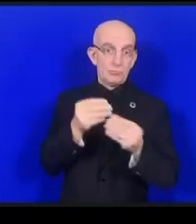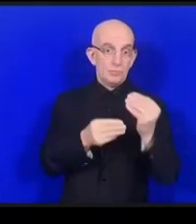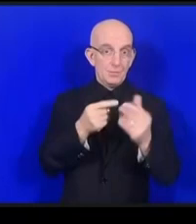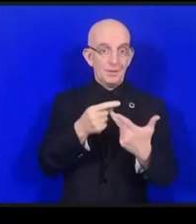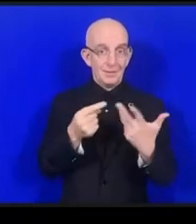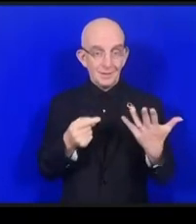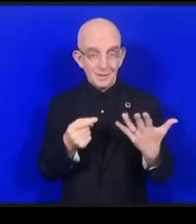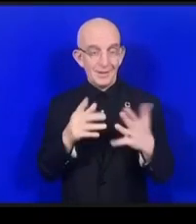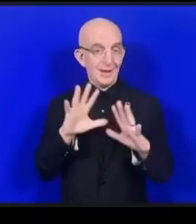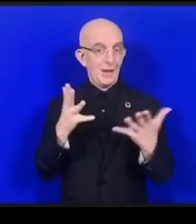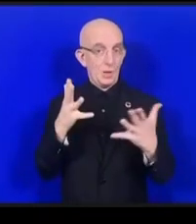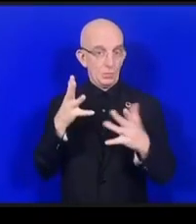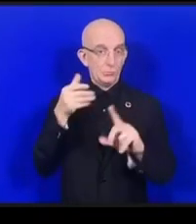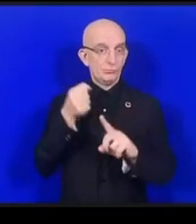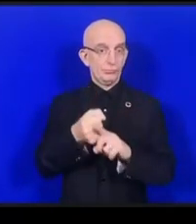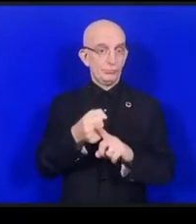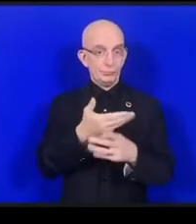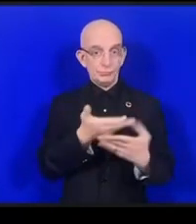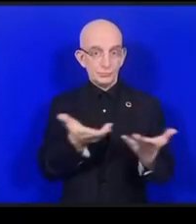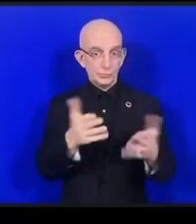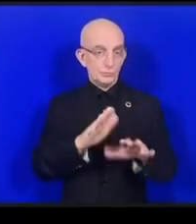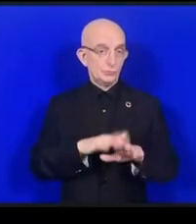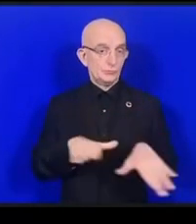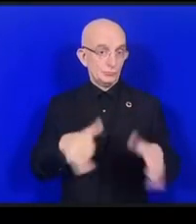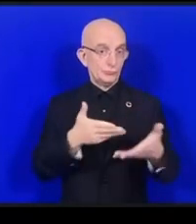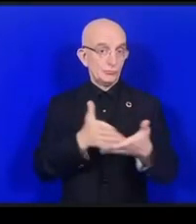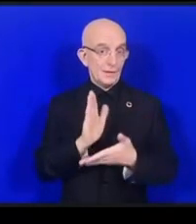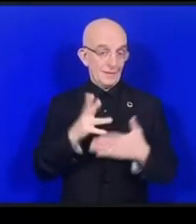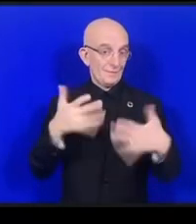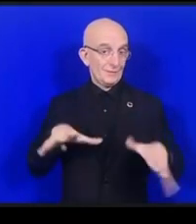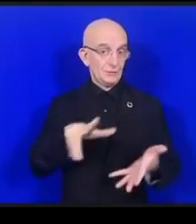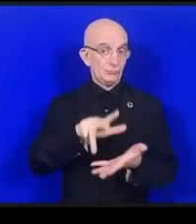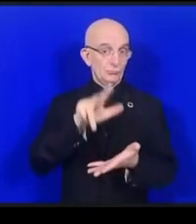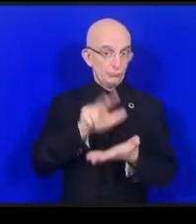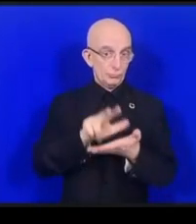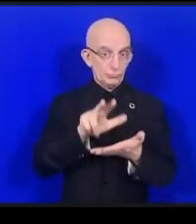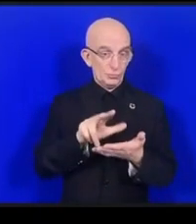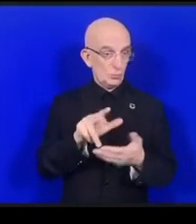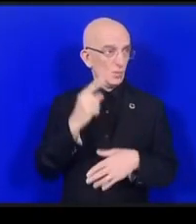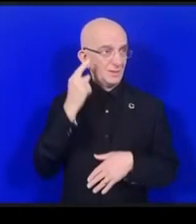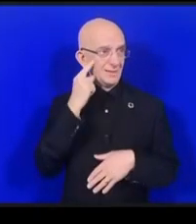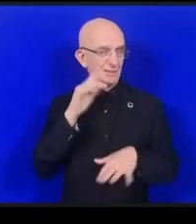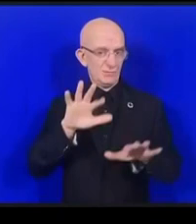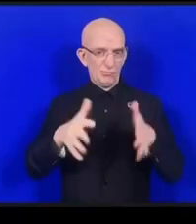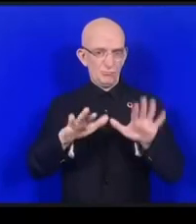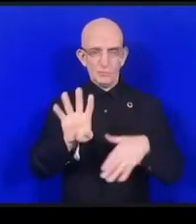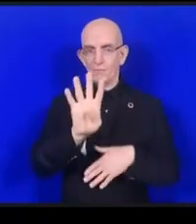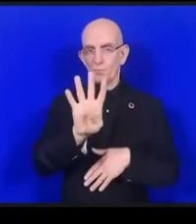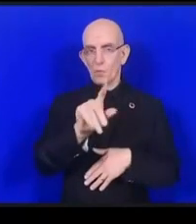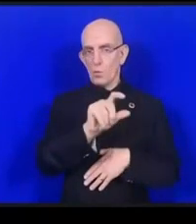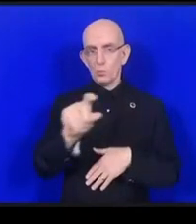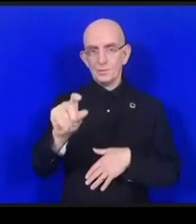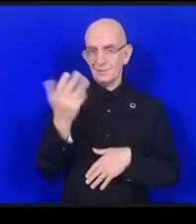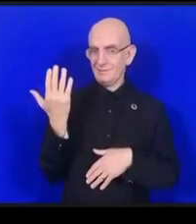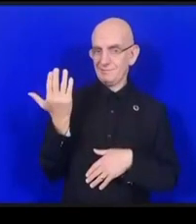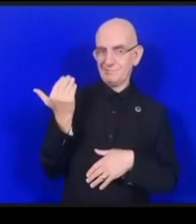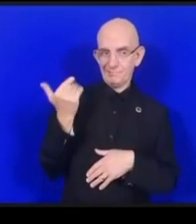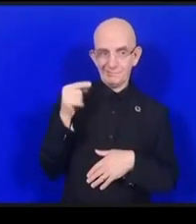недель тому назад А теперь динамическая коалиция по